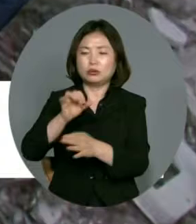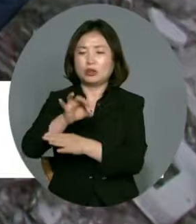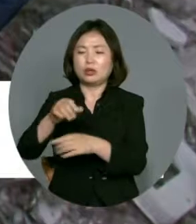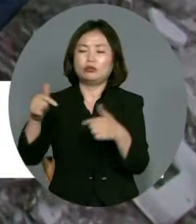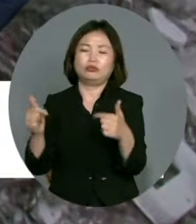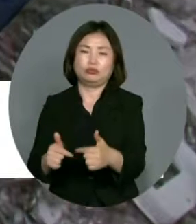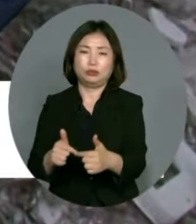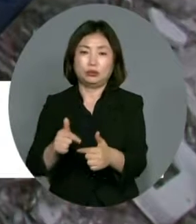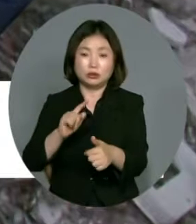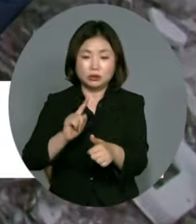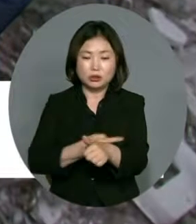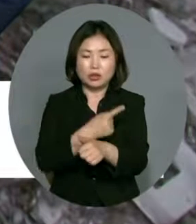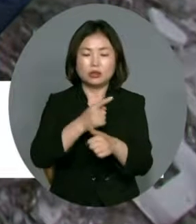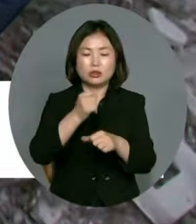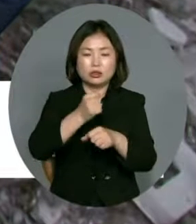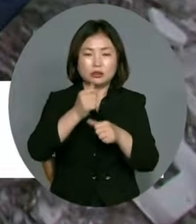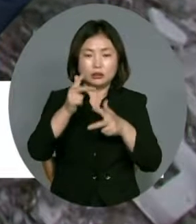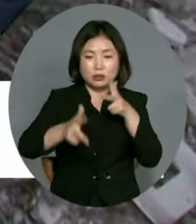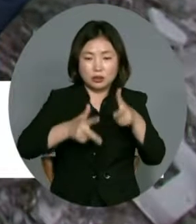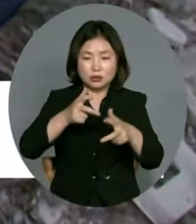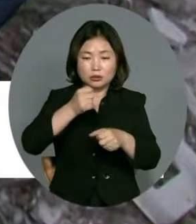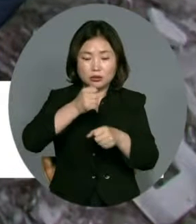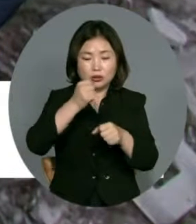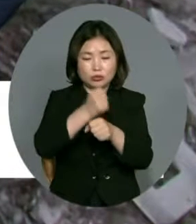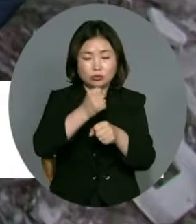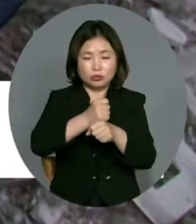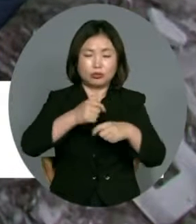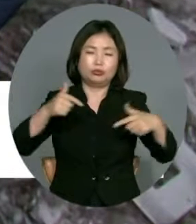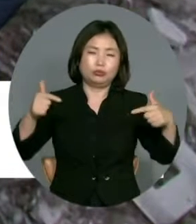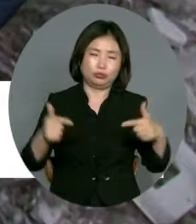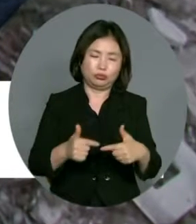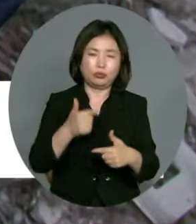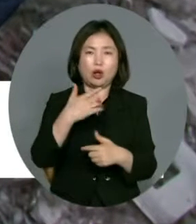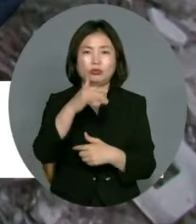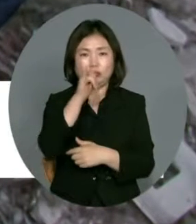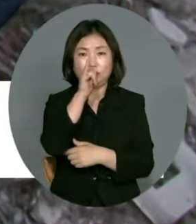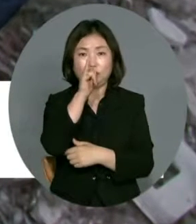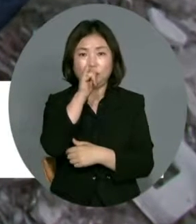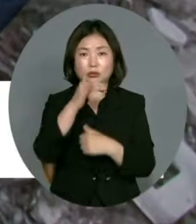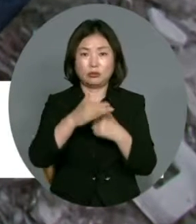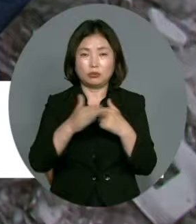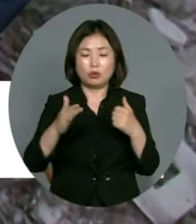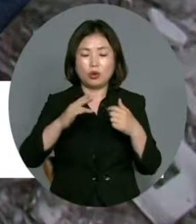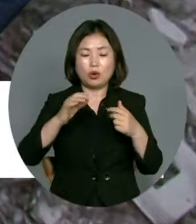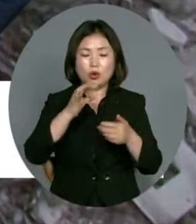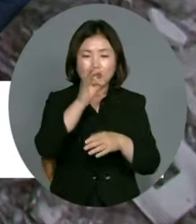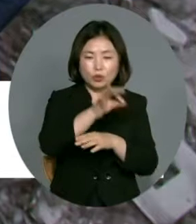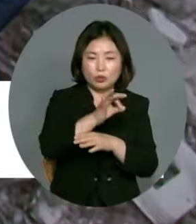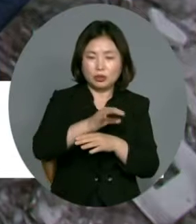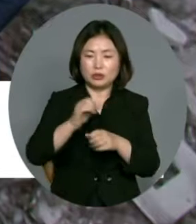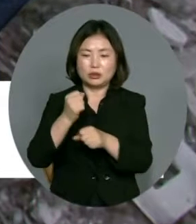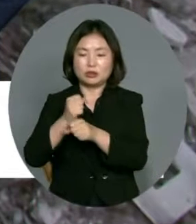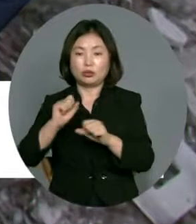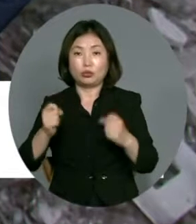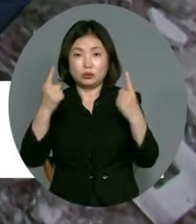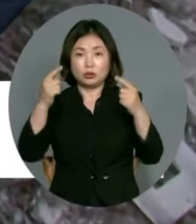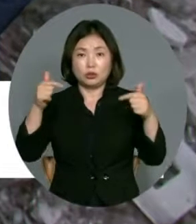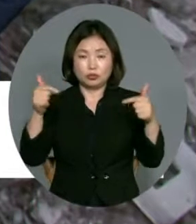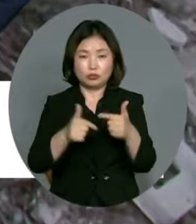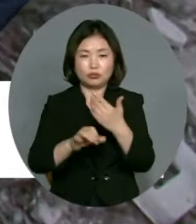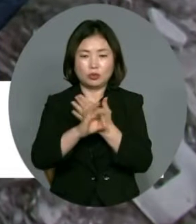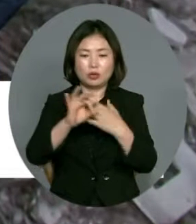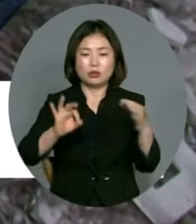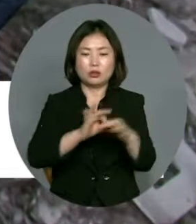소비가 위축되면 기업 생산 및 설비 투자 감소로도 이어질 수 있습니다. 이렇게 소비와 생산이 함께 줄면 경기